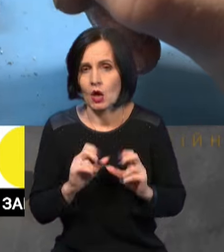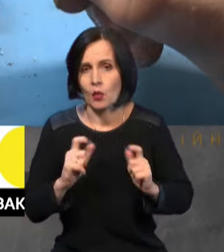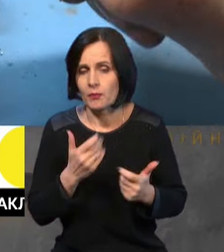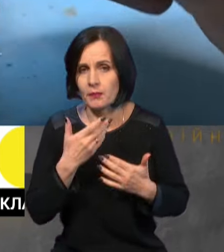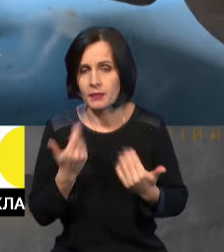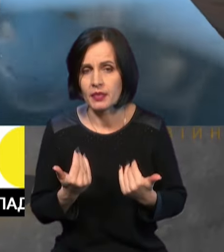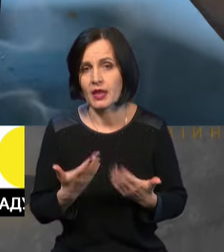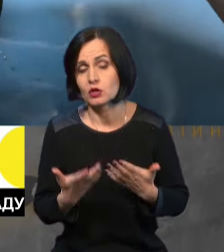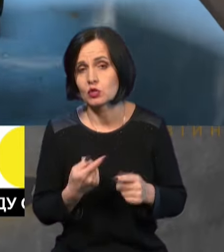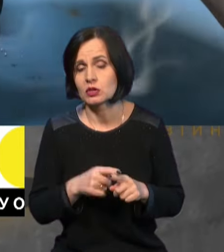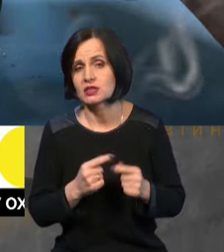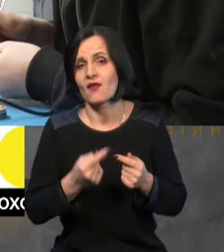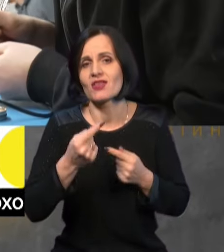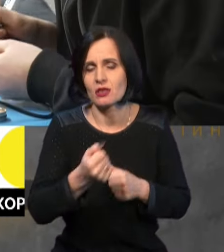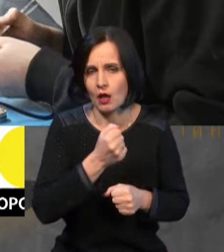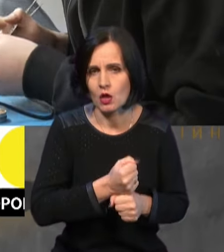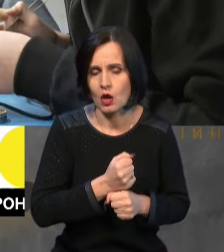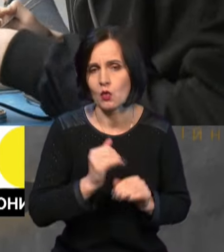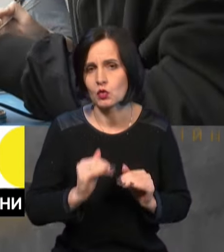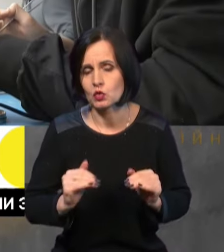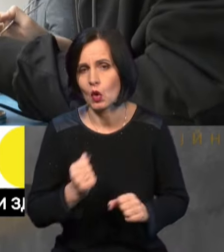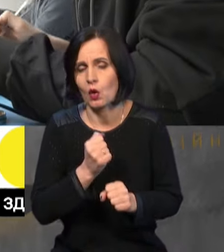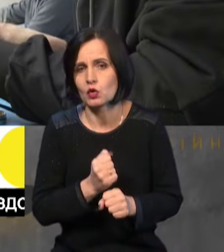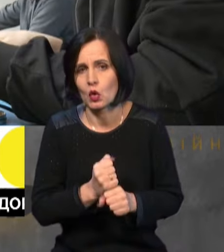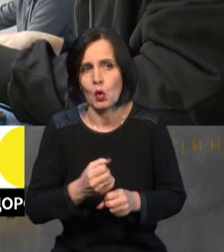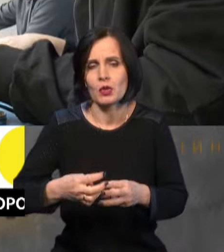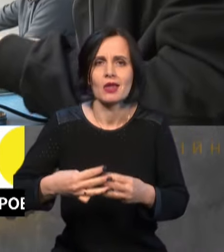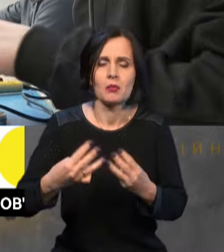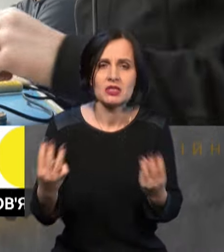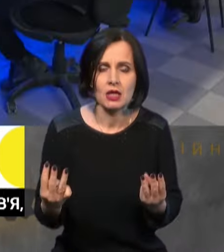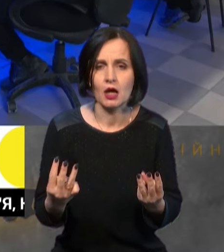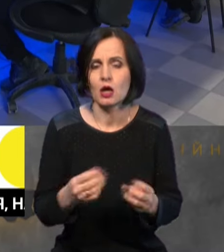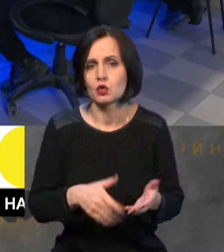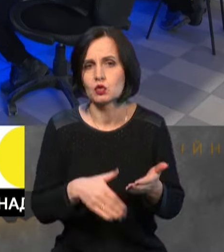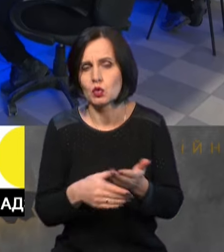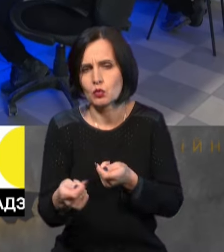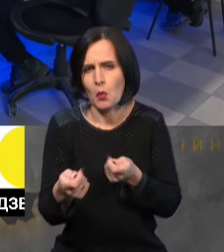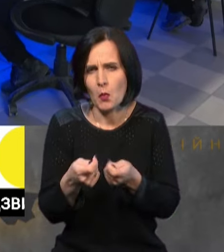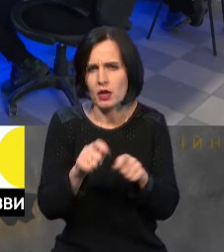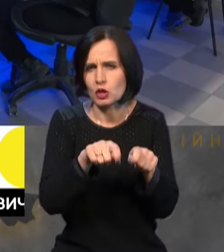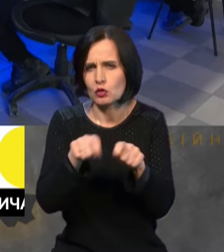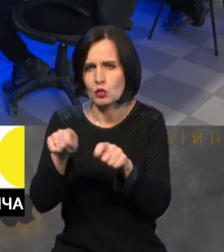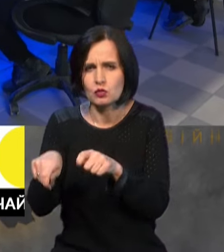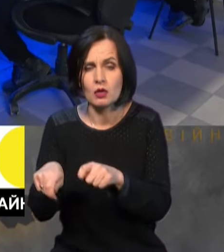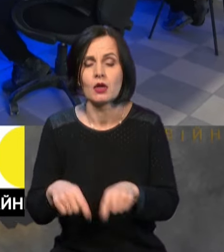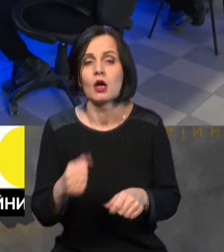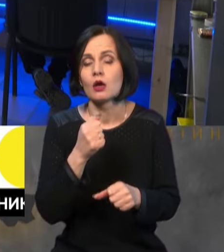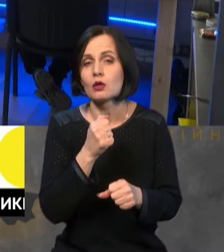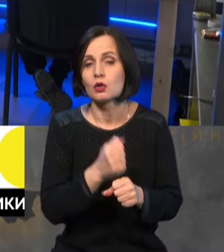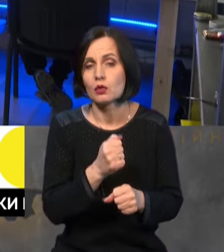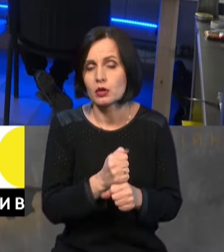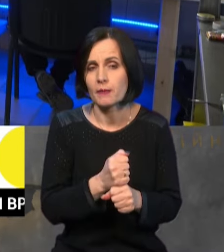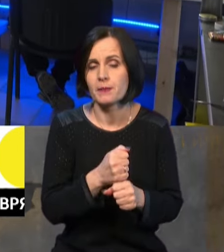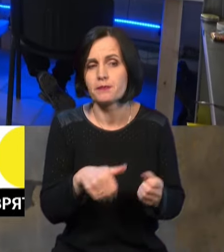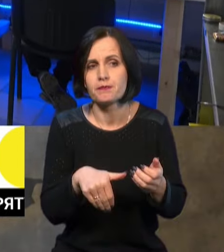коли це віддалена робота, дитина там робить якісь сайти, допомагає в маркетингових дослідженнях,